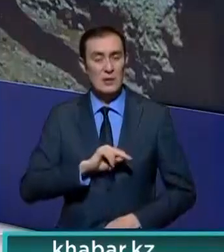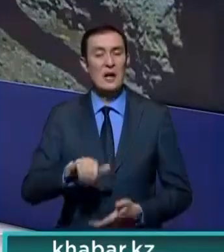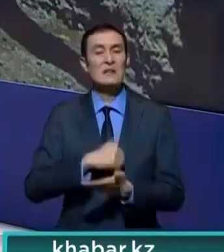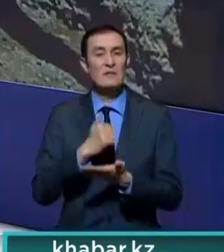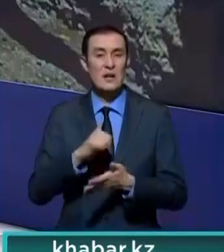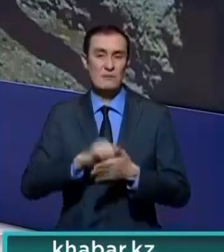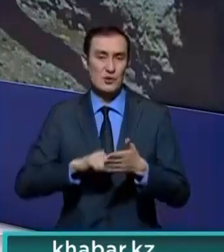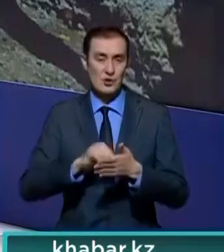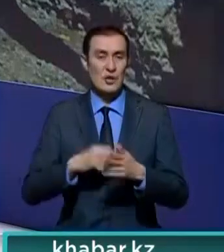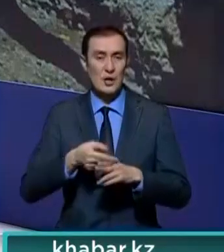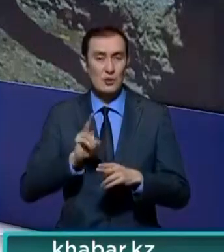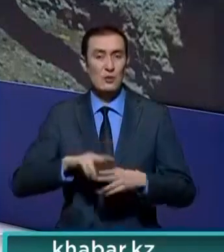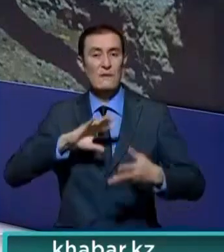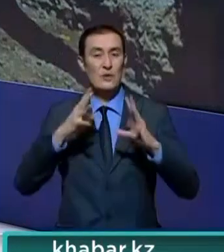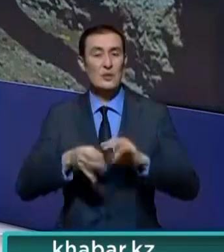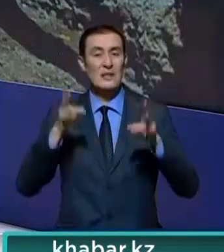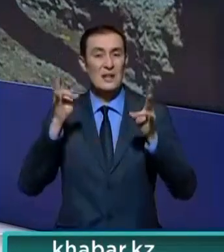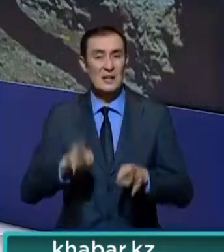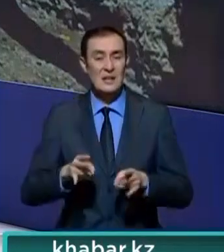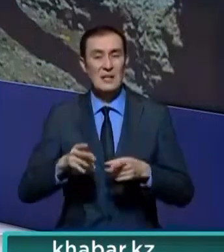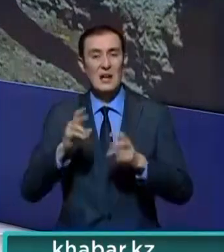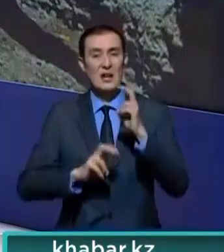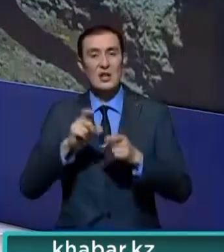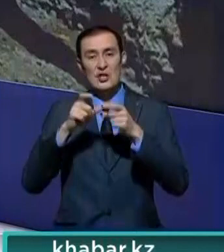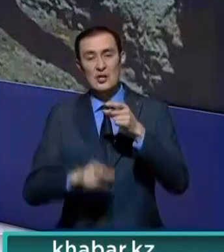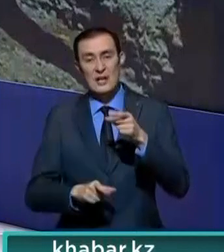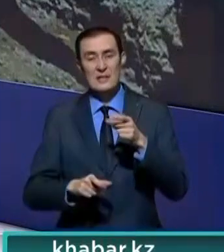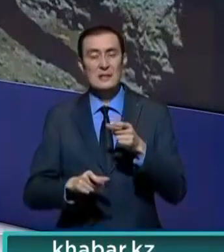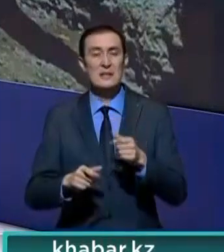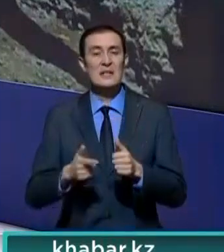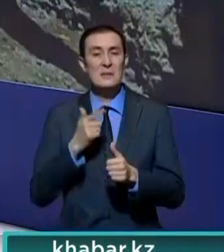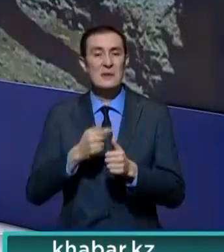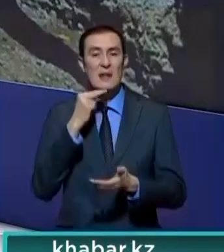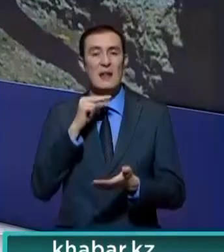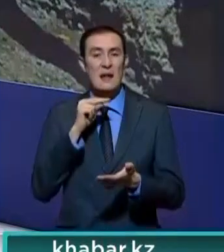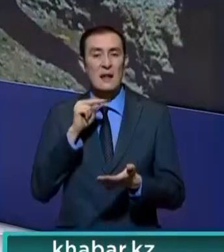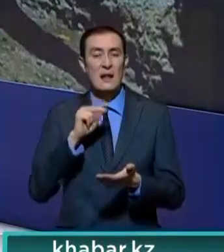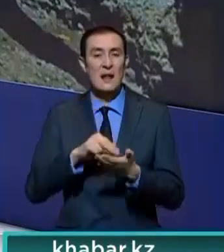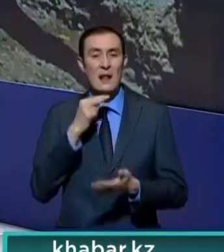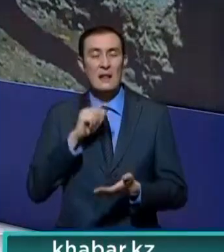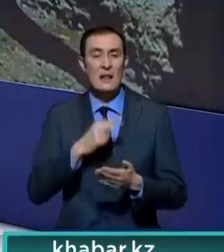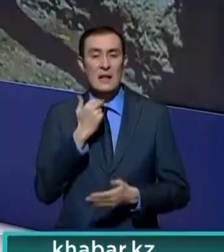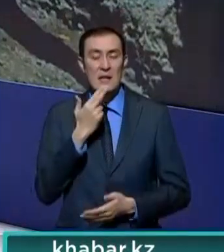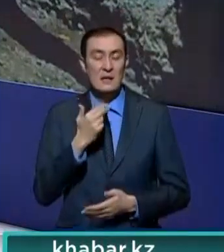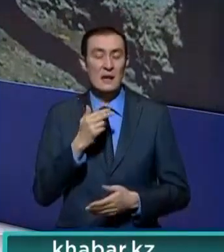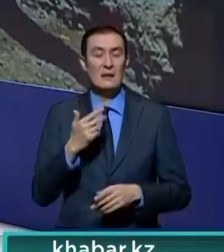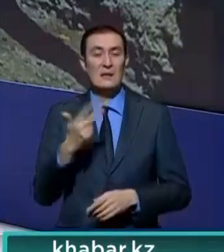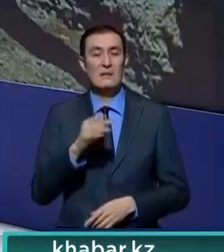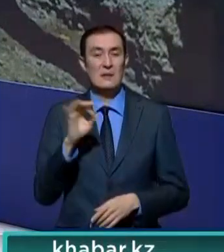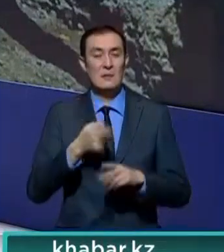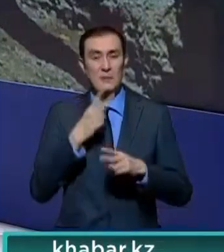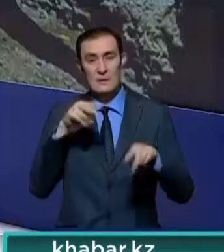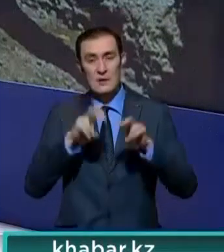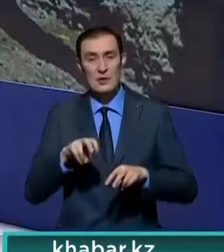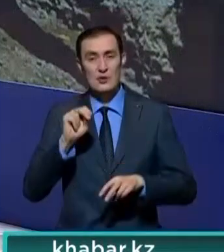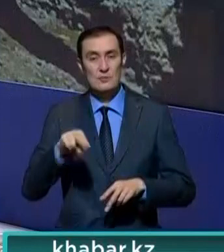Основная причина, которая привела к трагедии на шахте имени Ленина 3 ноября. Такой вывод сделала спецкомиссия, которая расследовала